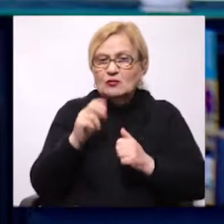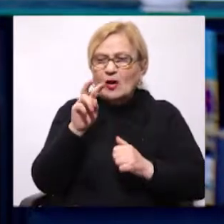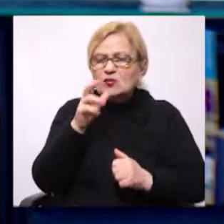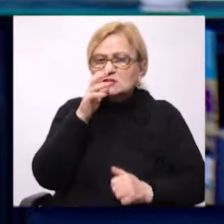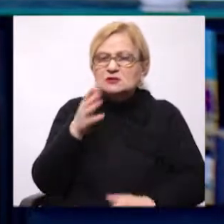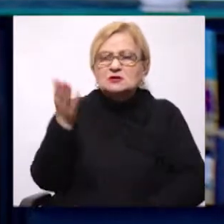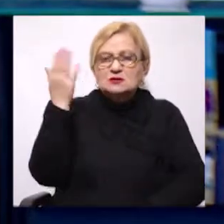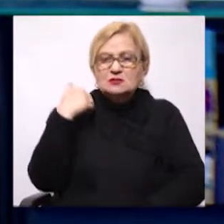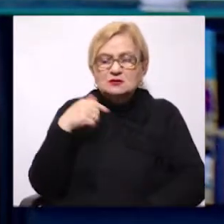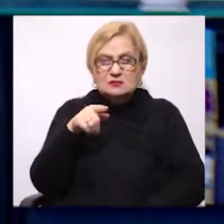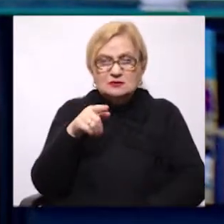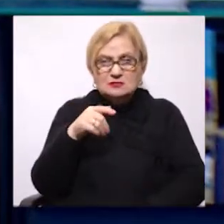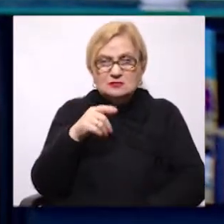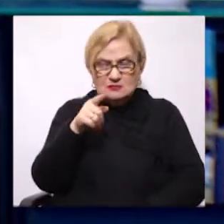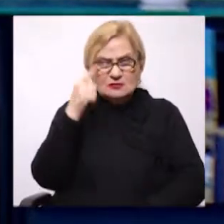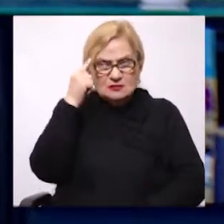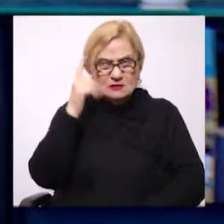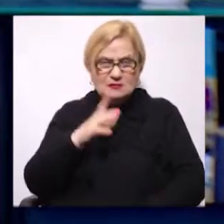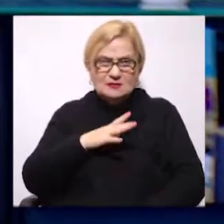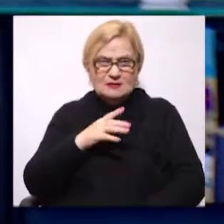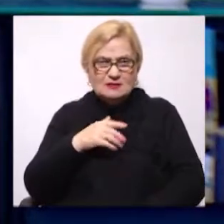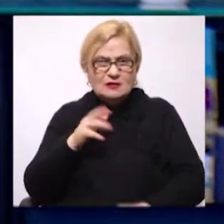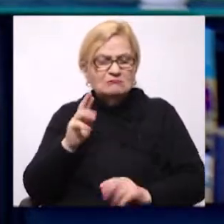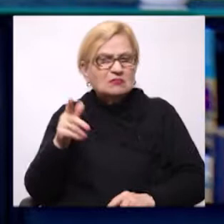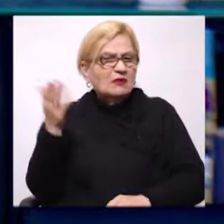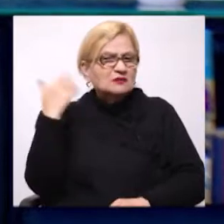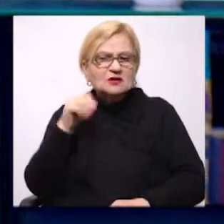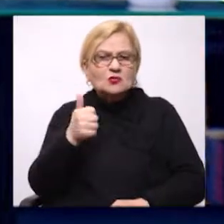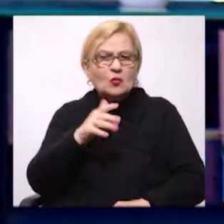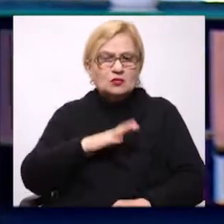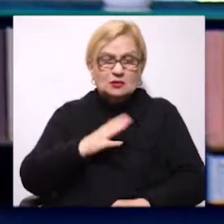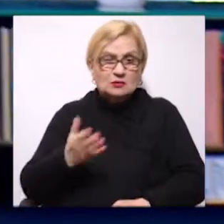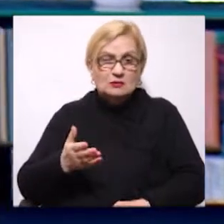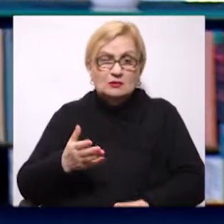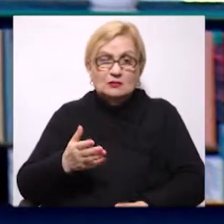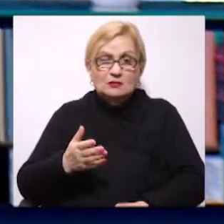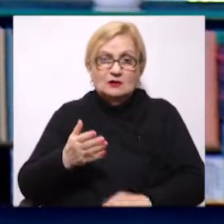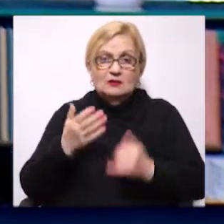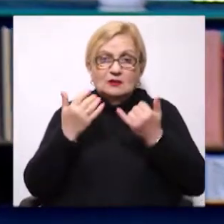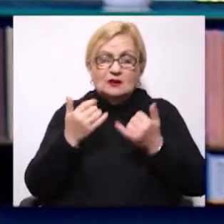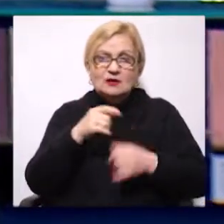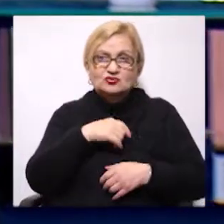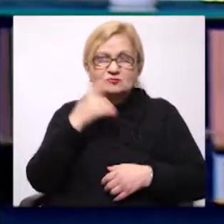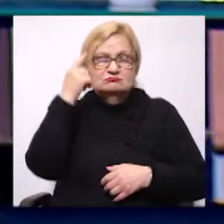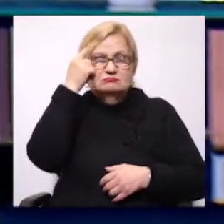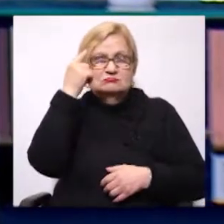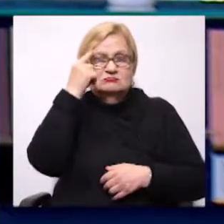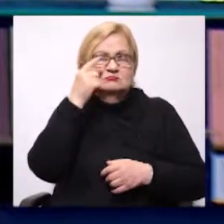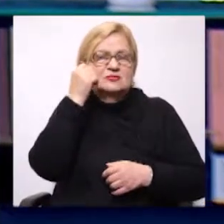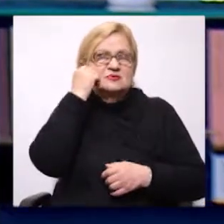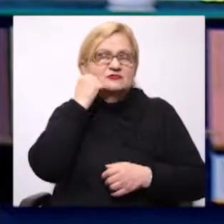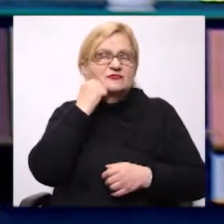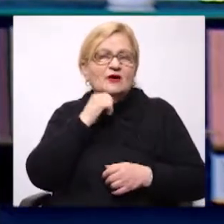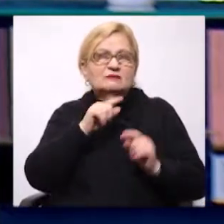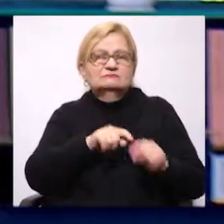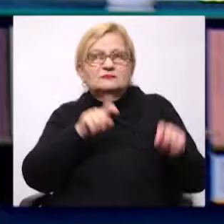ვიცი, გაგჩენია თუ არა ეს ფიქრი, ან ეს საფიქრალი ოდესმე, აი ახლა შეგიძლია გადაინაცვლო წარსულში და ცოტა ხნით თვალი შეავლო